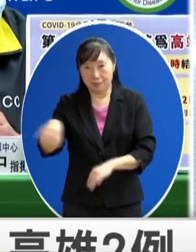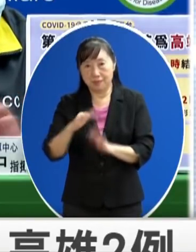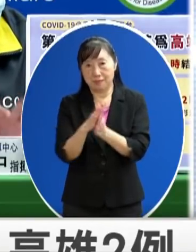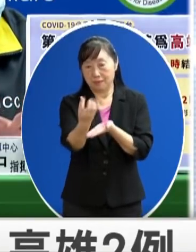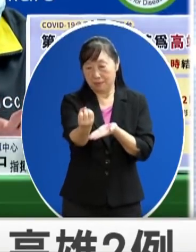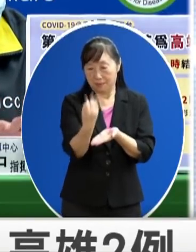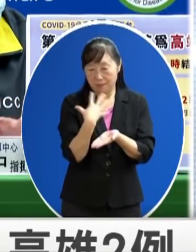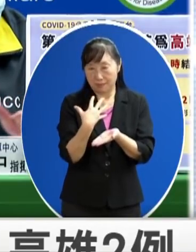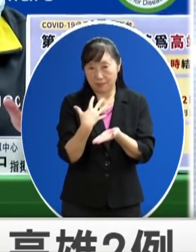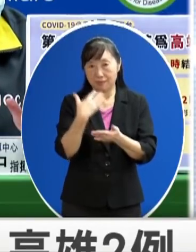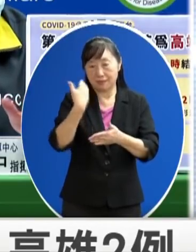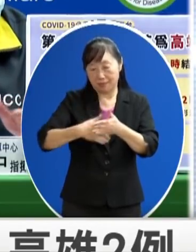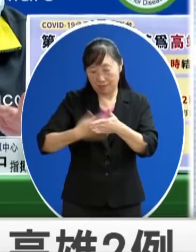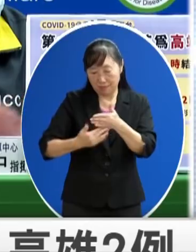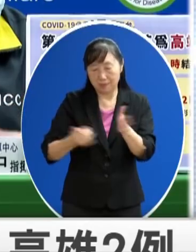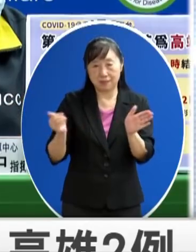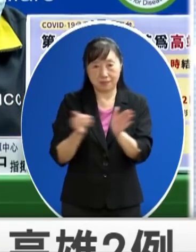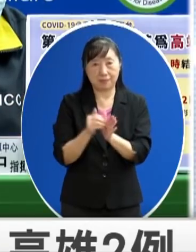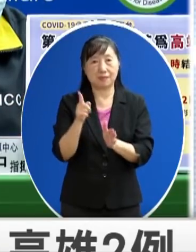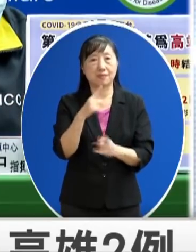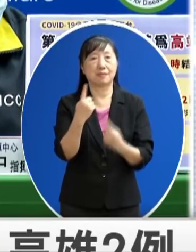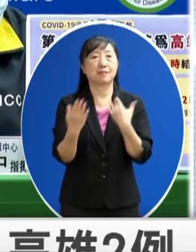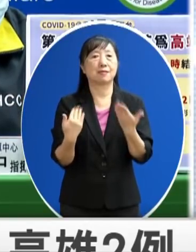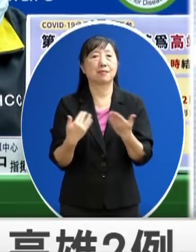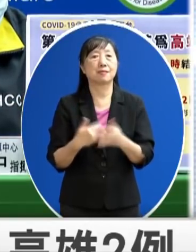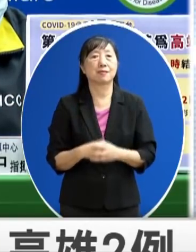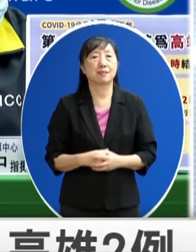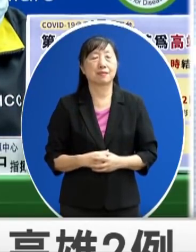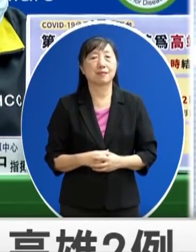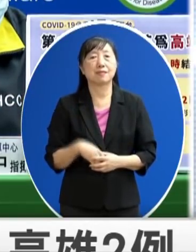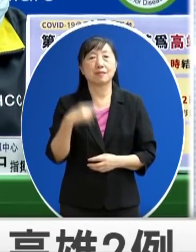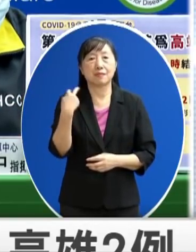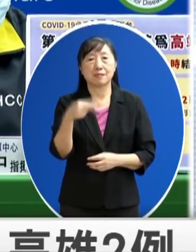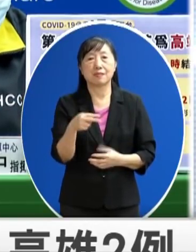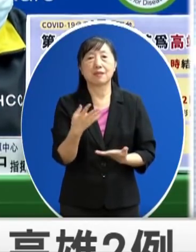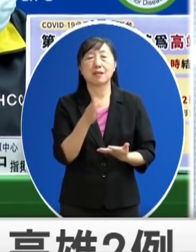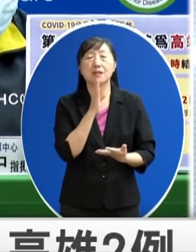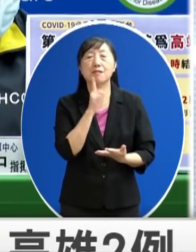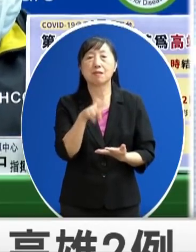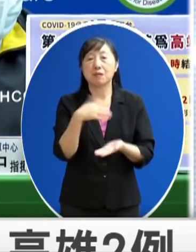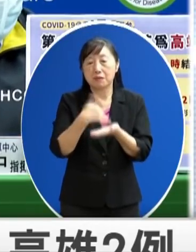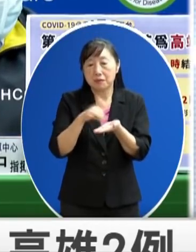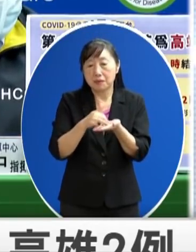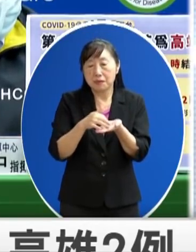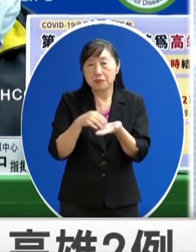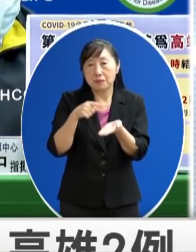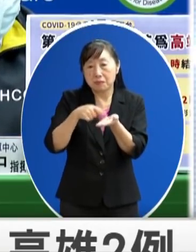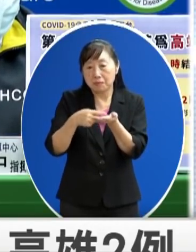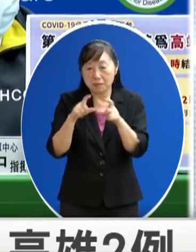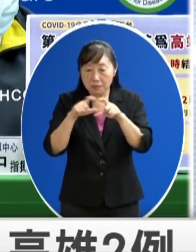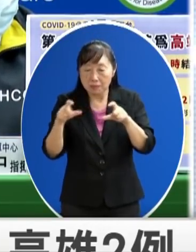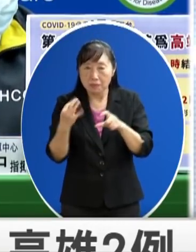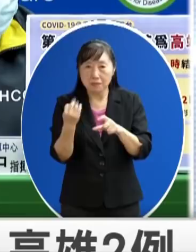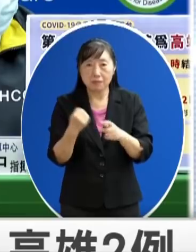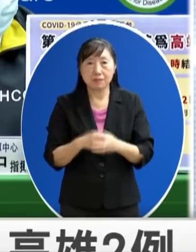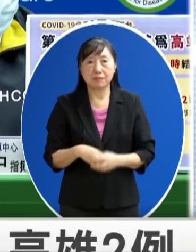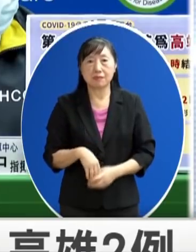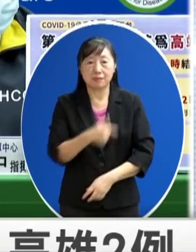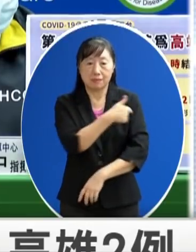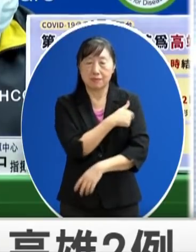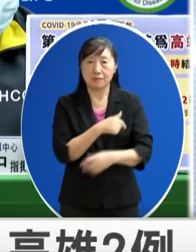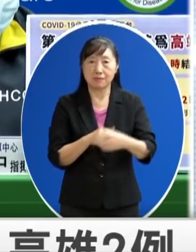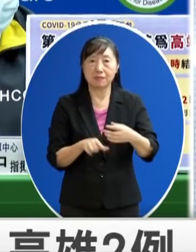来扣下来，那才能够决定会开放到多少年纪。然后施打的时程